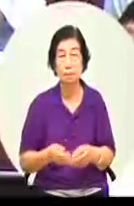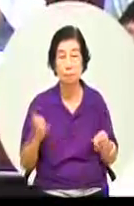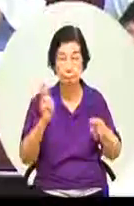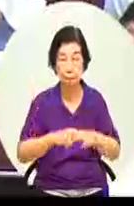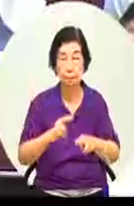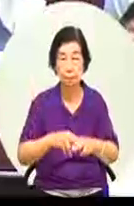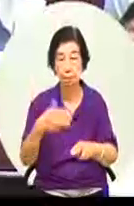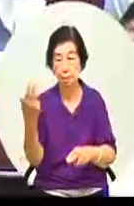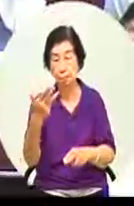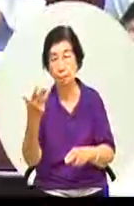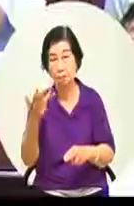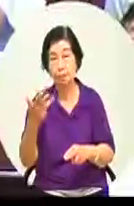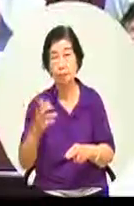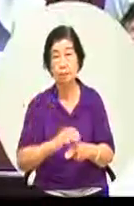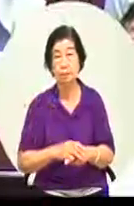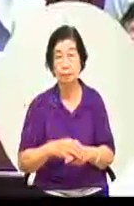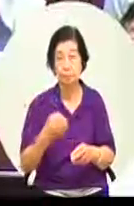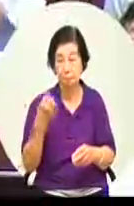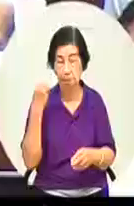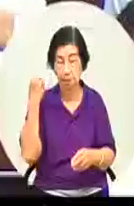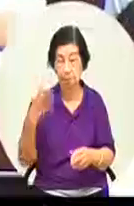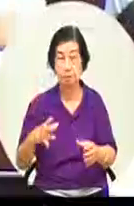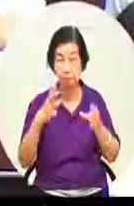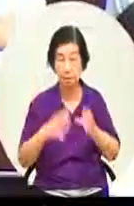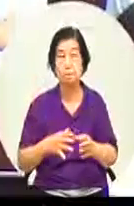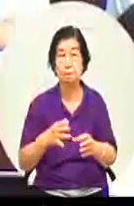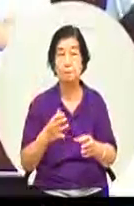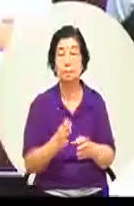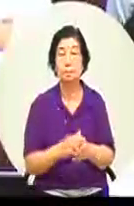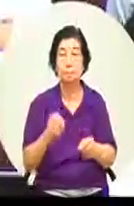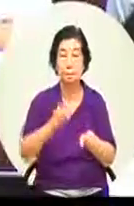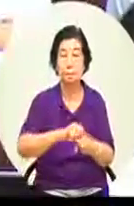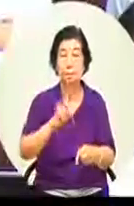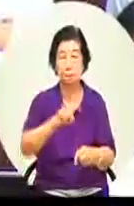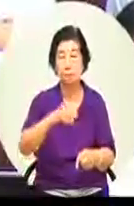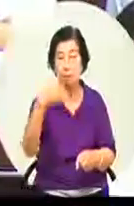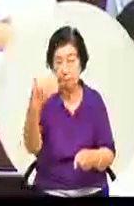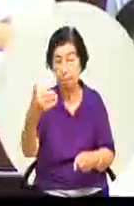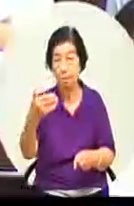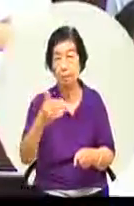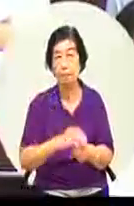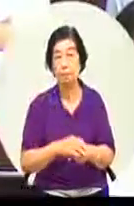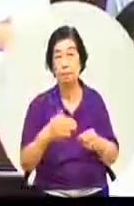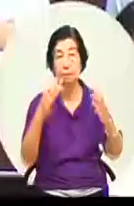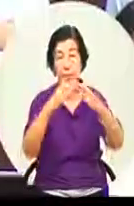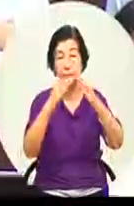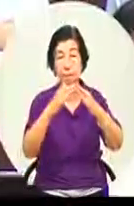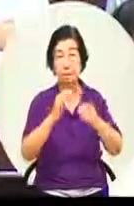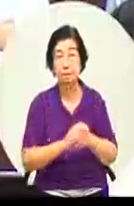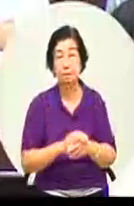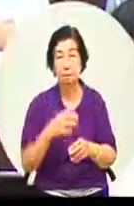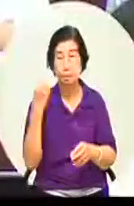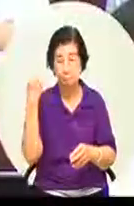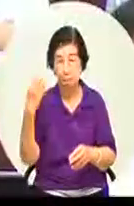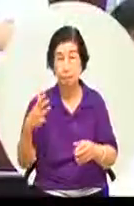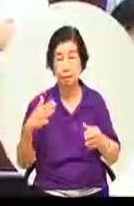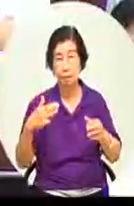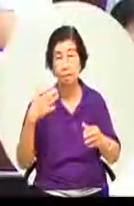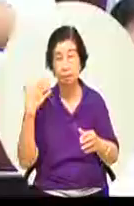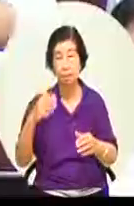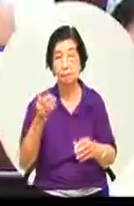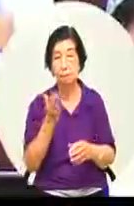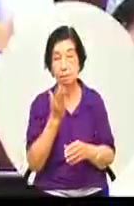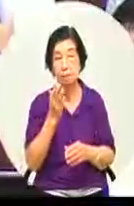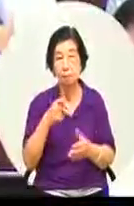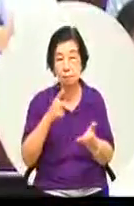那新设的有19家，所以还是在歇业的同时还是有新增加的旅馆业者，甚